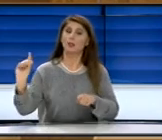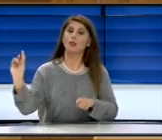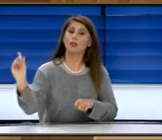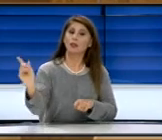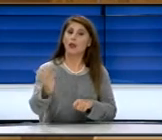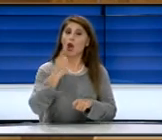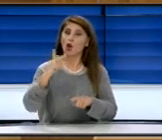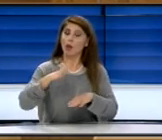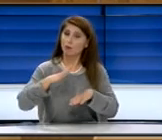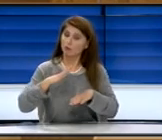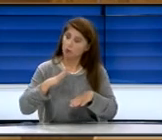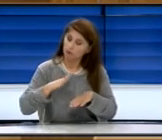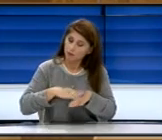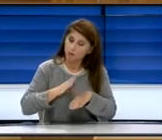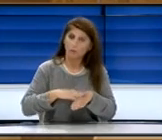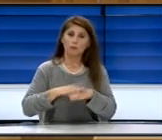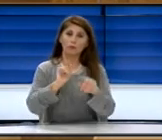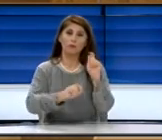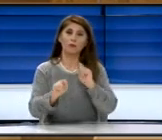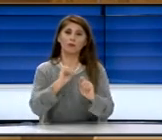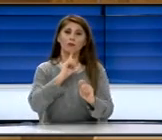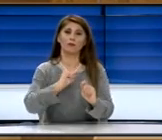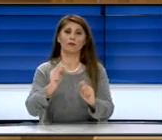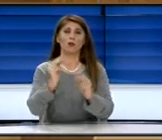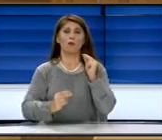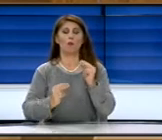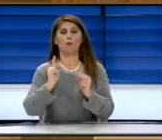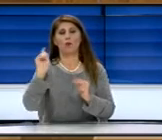αιτίες που διαμορφώνουν και το ίδιο το πολιτικό